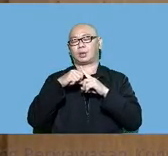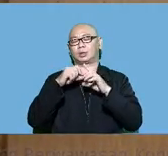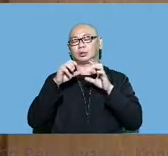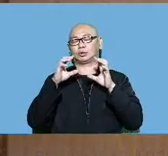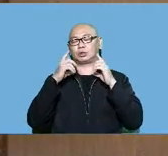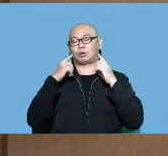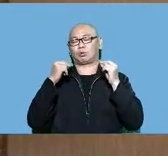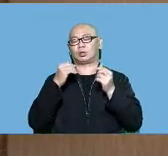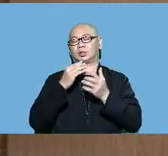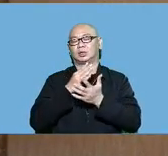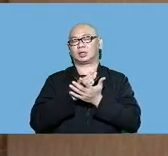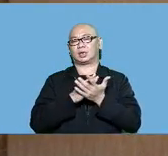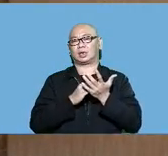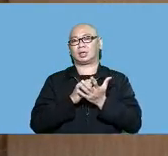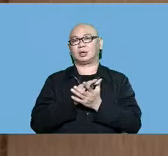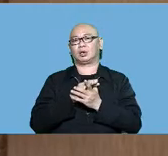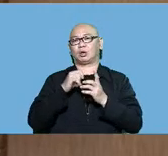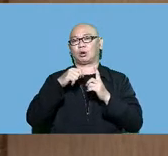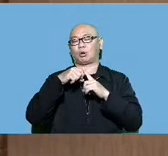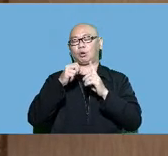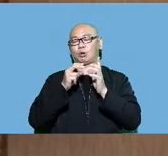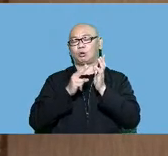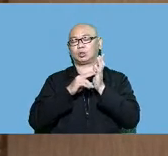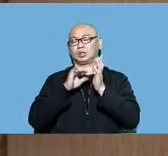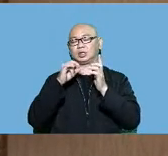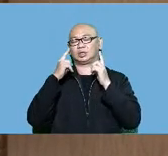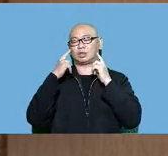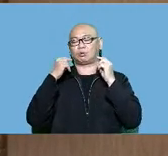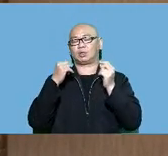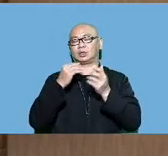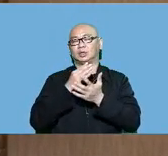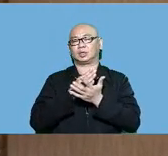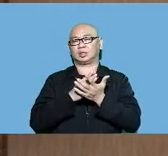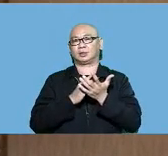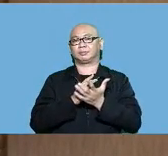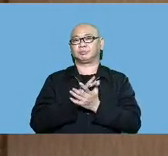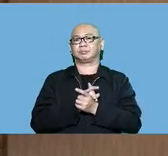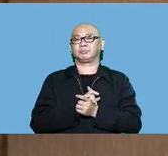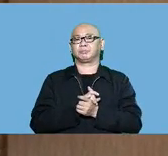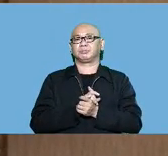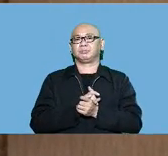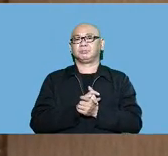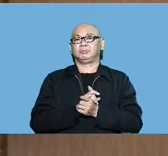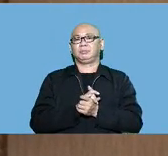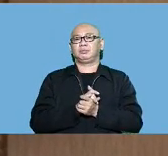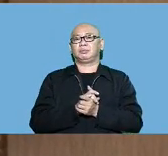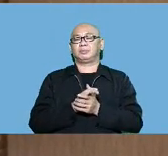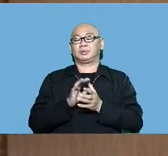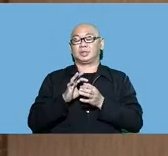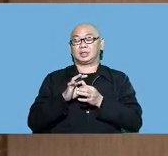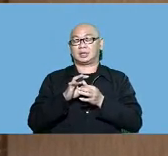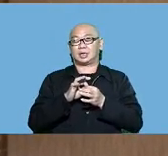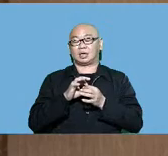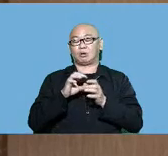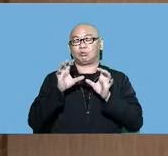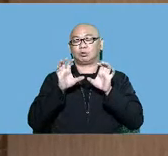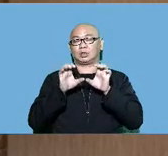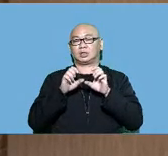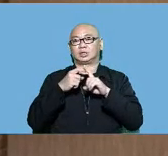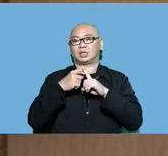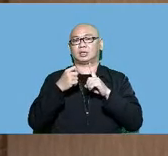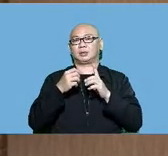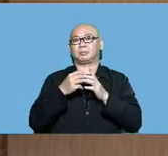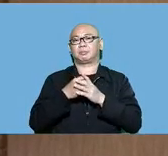Tengah, Direktur Utama Cito Group. Yang kami hormati Mitra UNES dari kalangan perbankan,